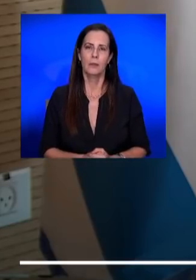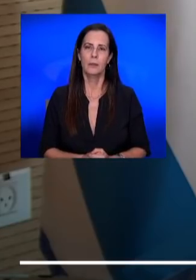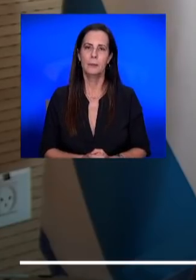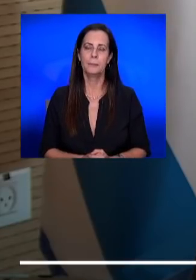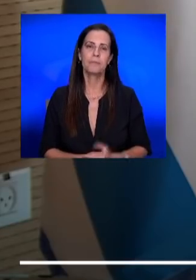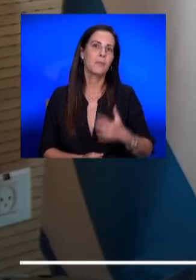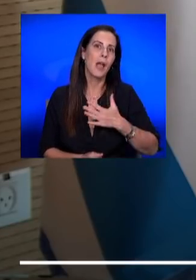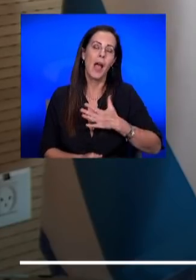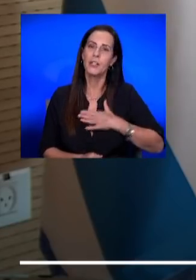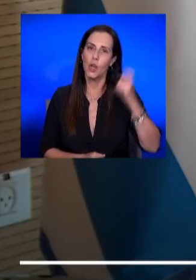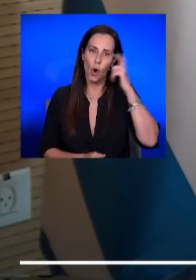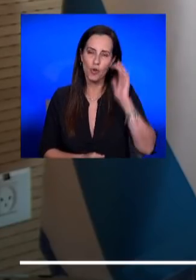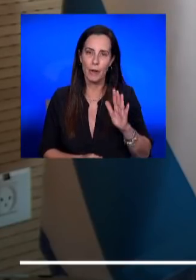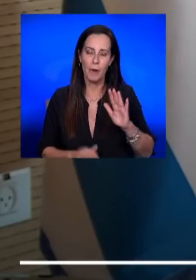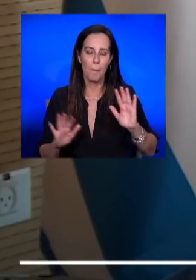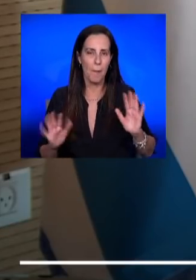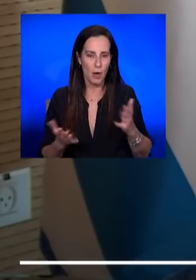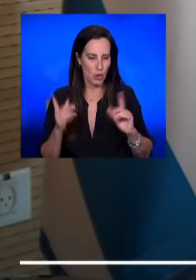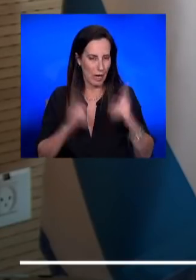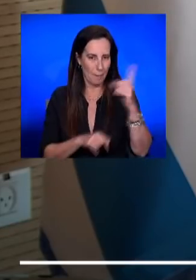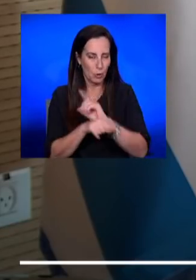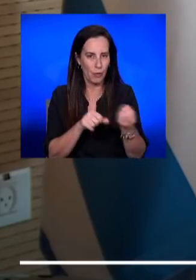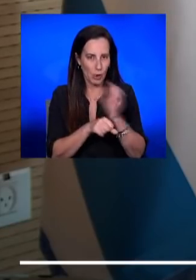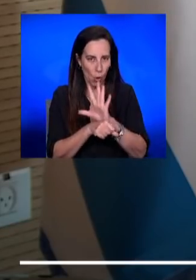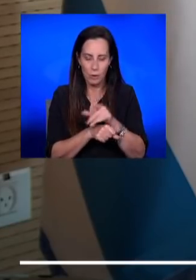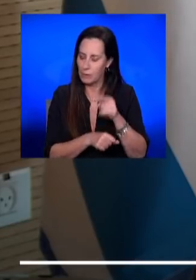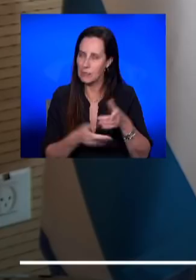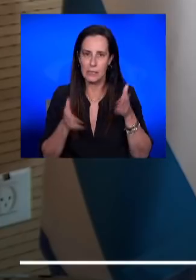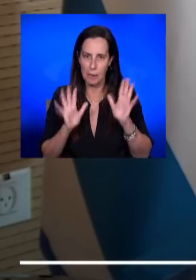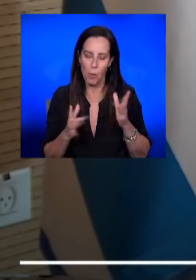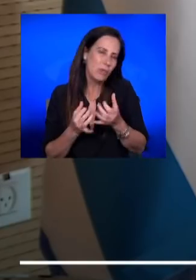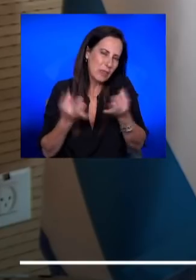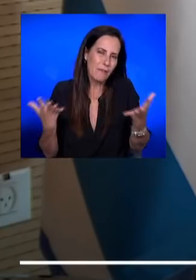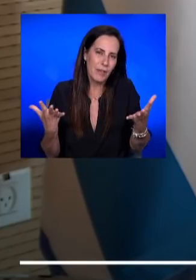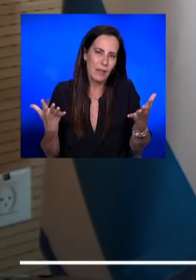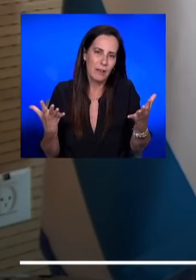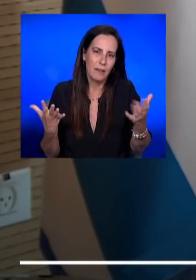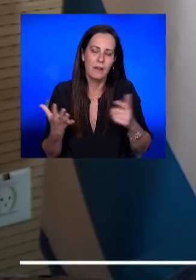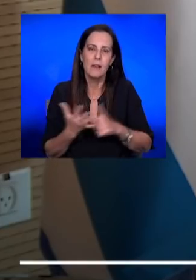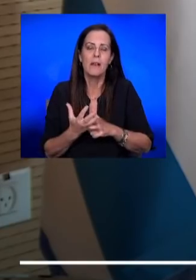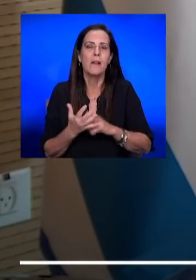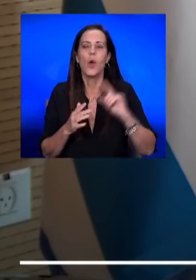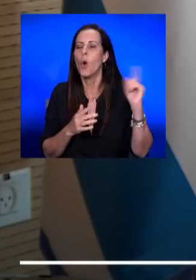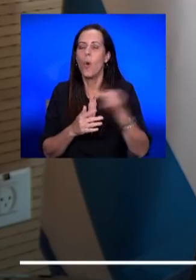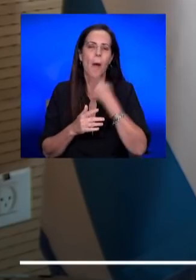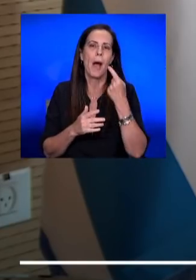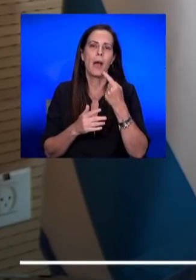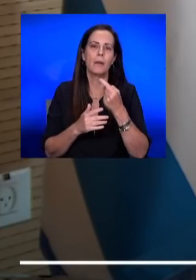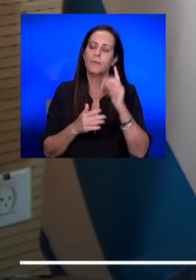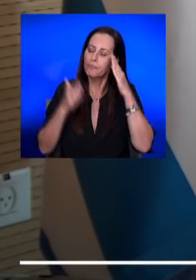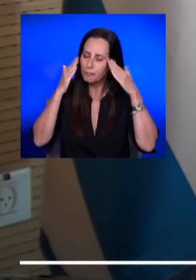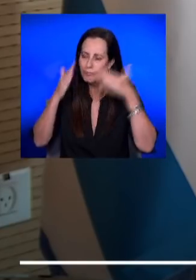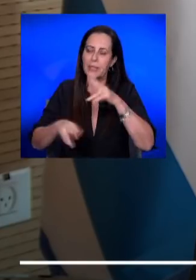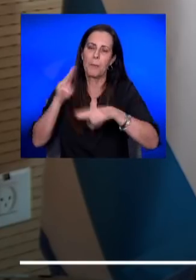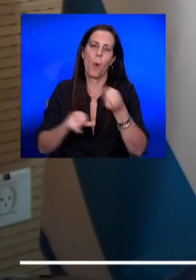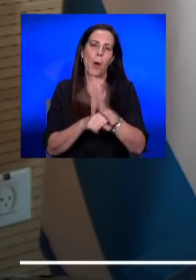אני חושב שמה שקרה בתקופת הקורונה, וזה מאוד טבעי, הפניות הניהולית הייתה באמת לטפל במשבר,